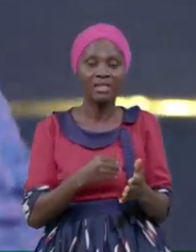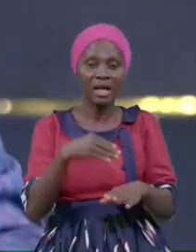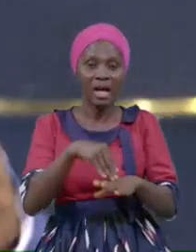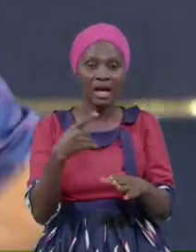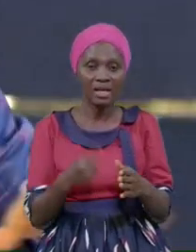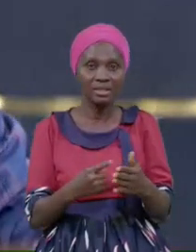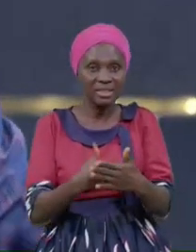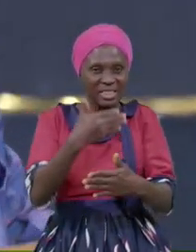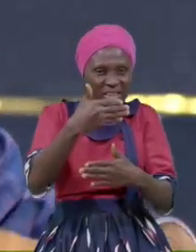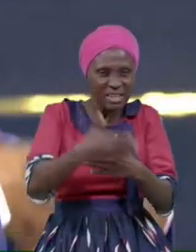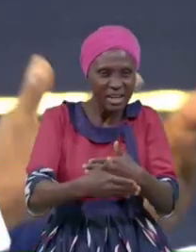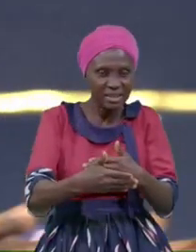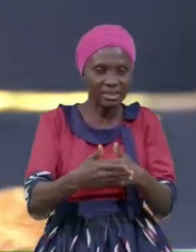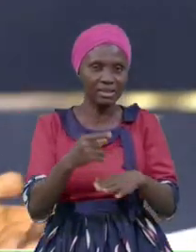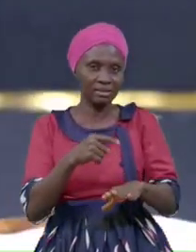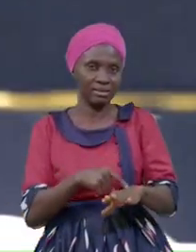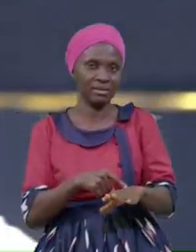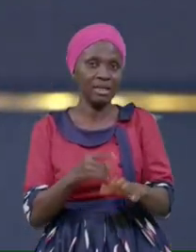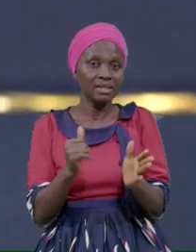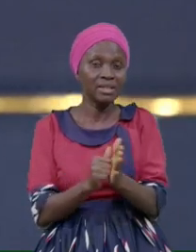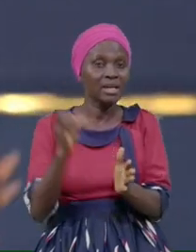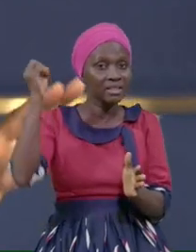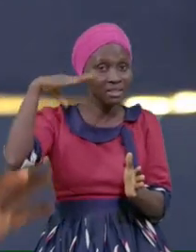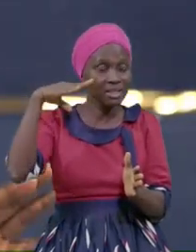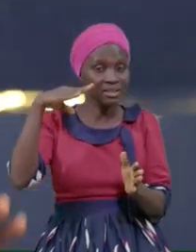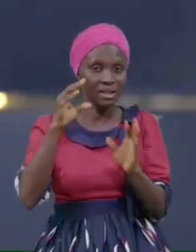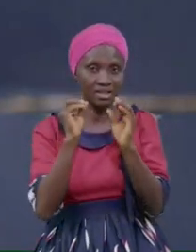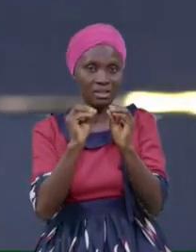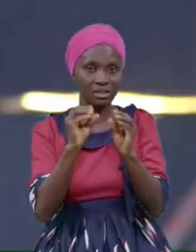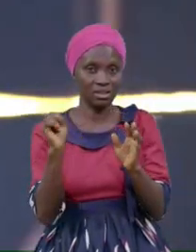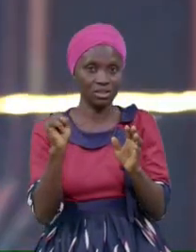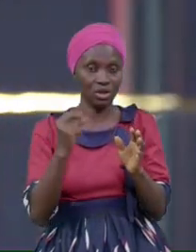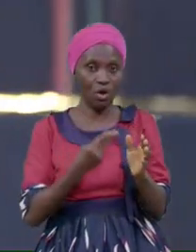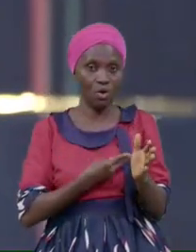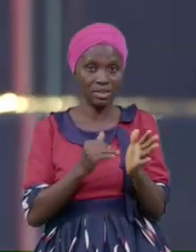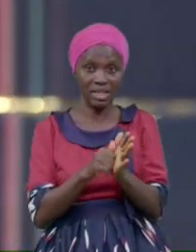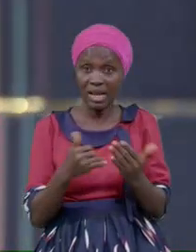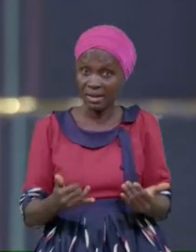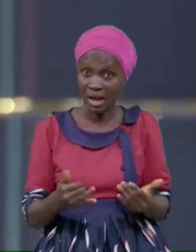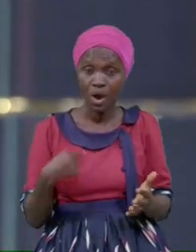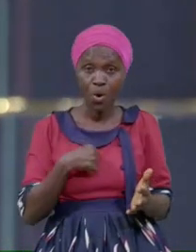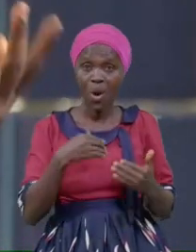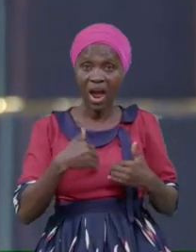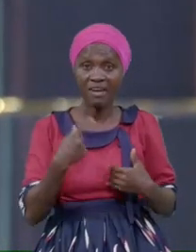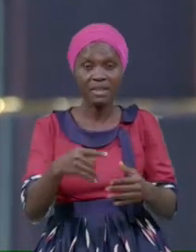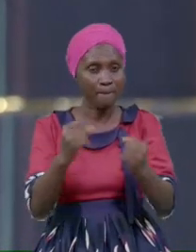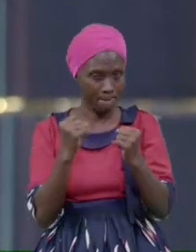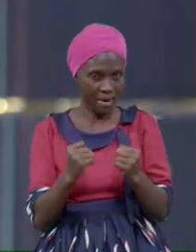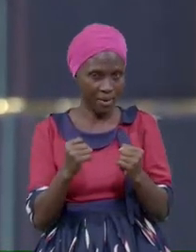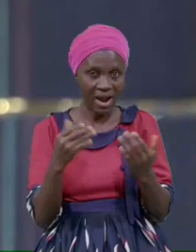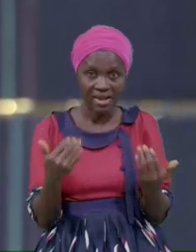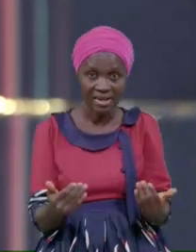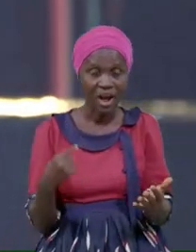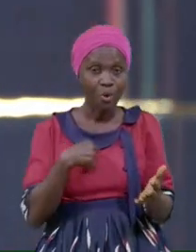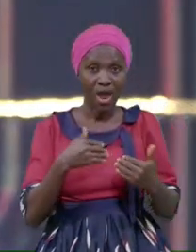le jour suivant, le moment qui suit, cette grâce nous enseigne que maintenant nous avons le pouvoir, maintenant nous